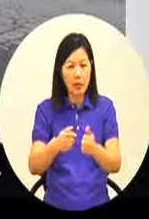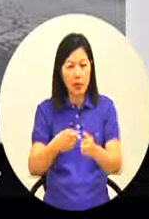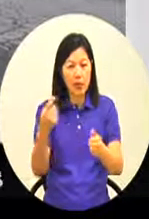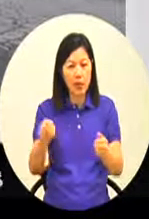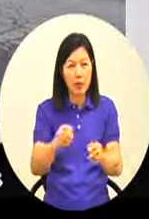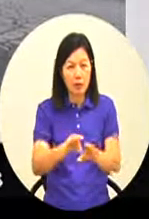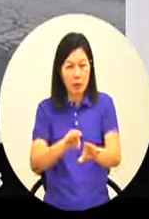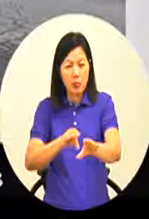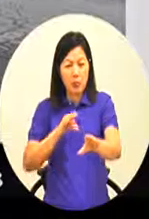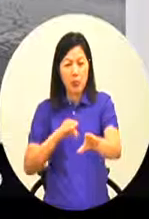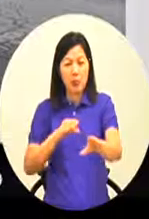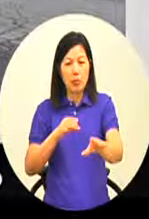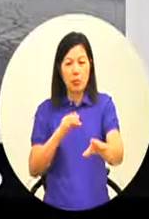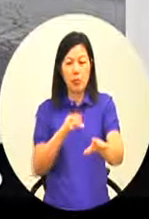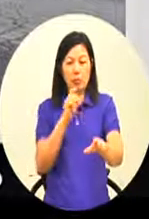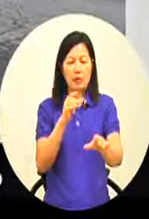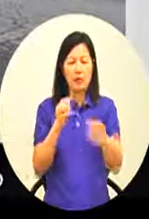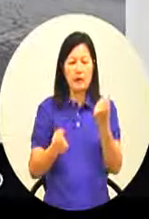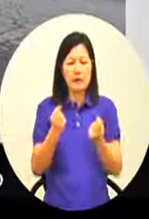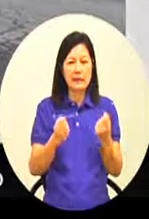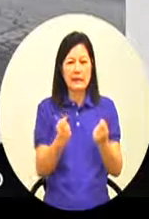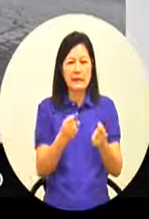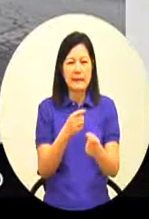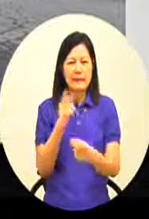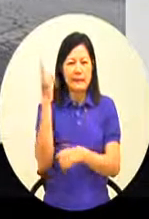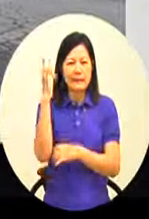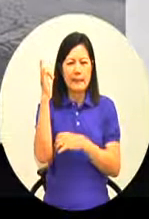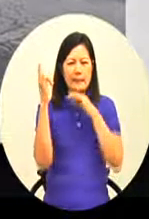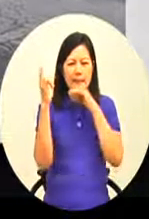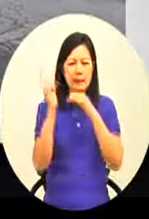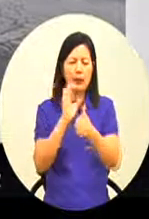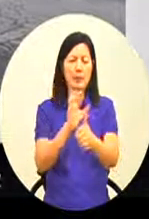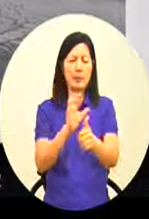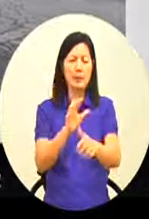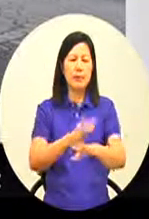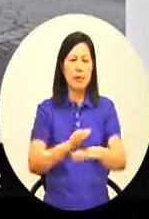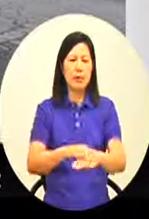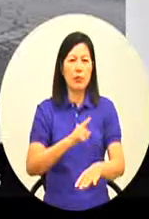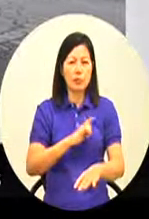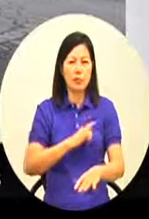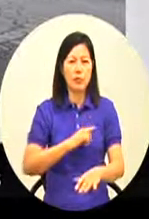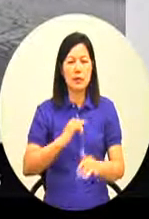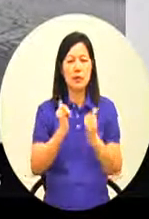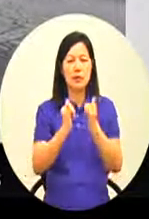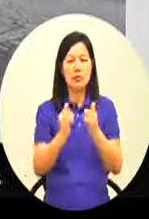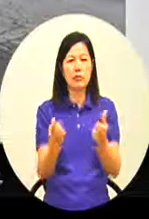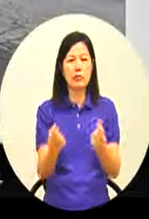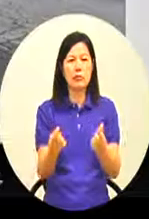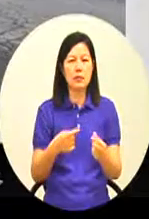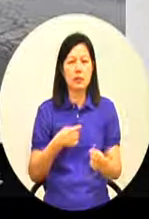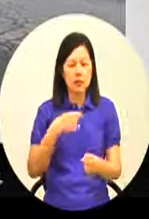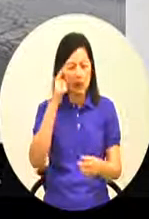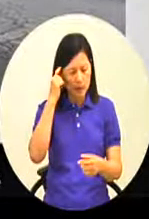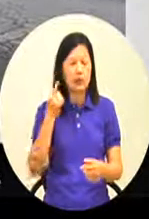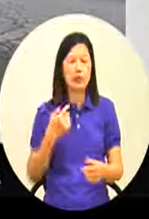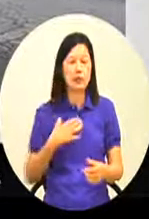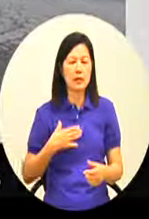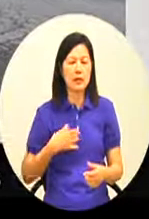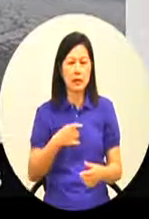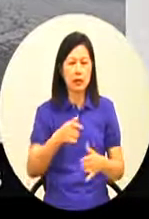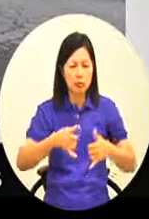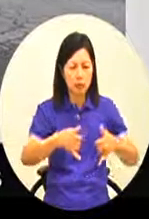我就踮车顶直直咩咩咩咩。我想，我用我自己就是民众的立场来理解这些路，可见得